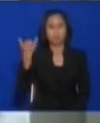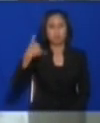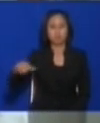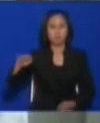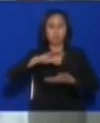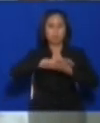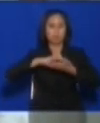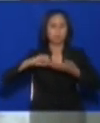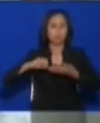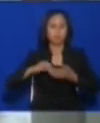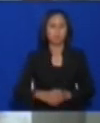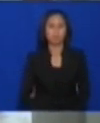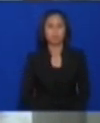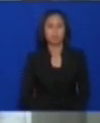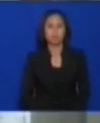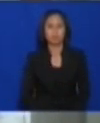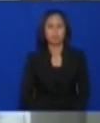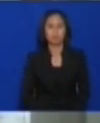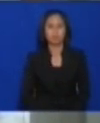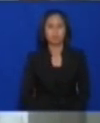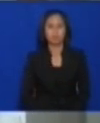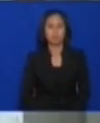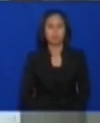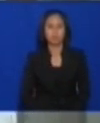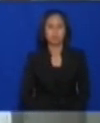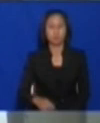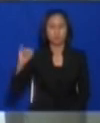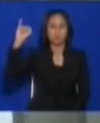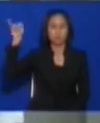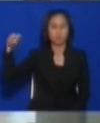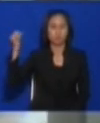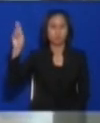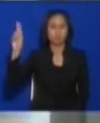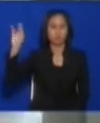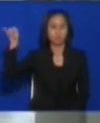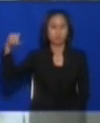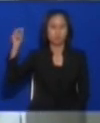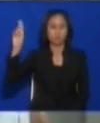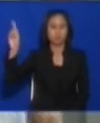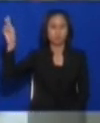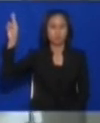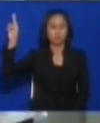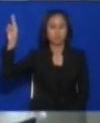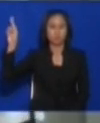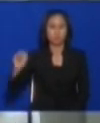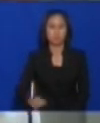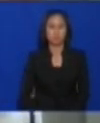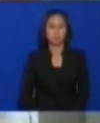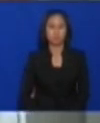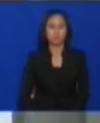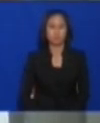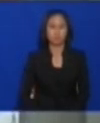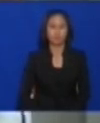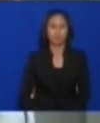berbagai aspek kelembagaan organisasi ketatalaksanaan sumber daya manusia dan aparatur Pemerintah untuk misinya Monggo